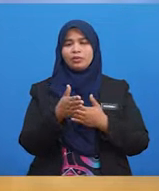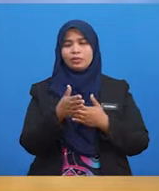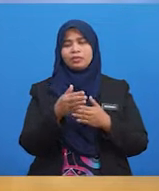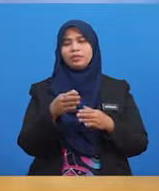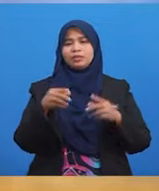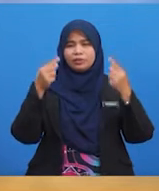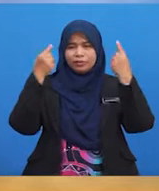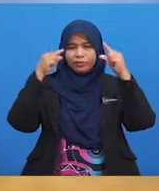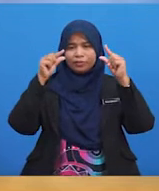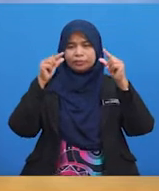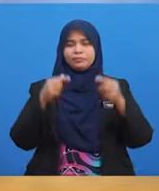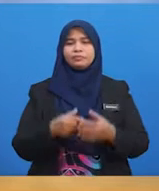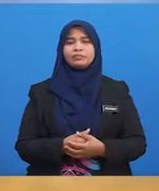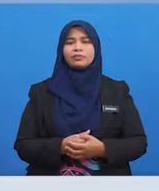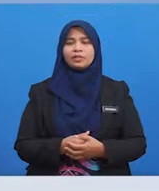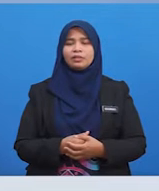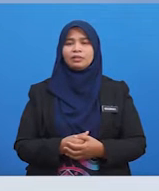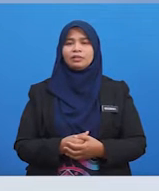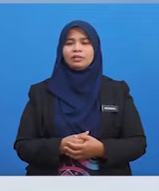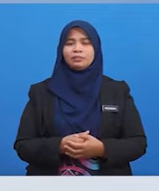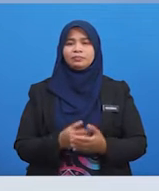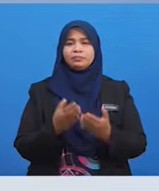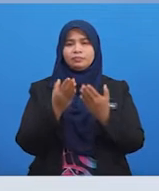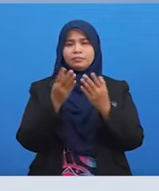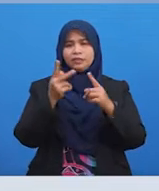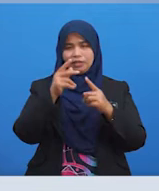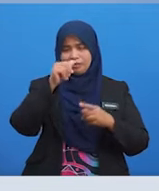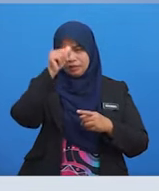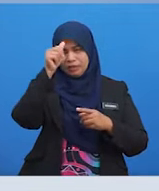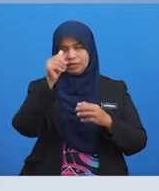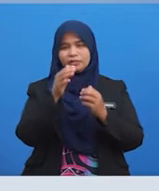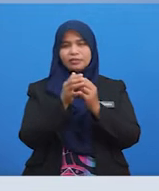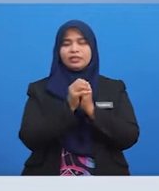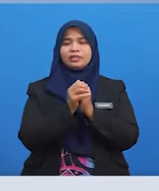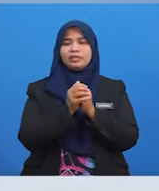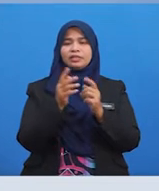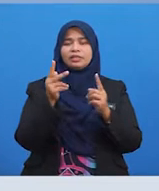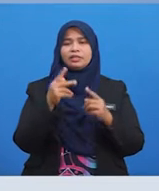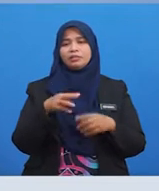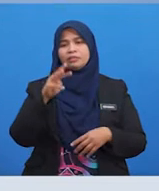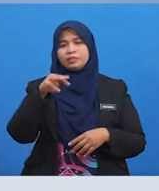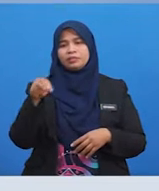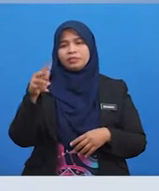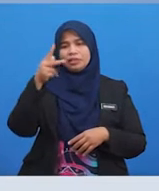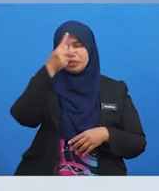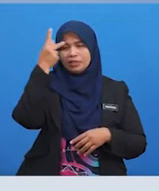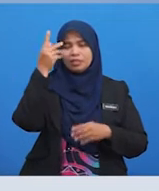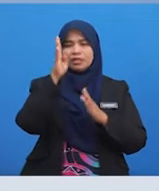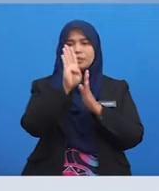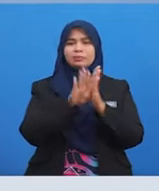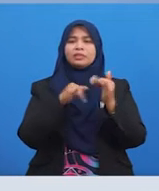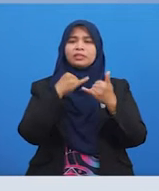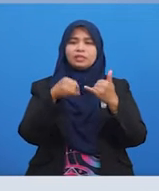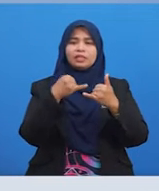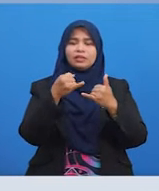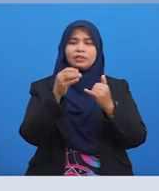disambut oleh guru. Alhamdulillah, tahniah murid-murid kerana